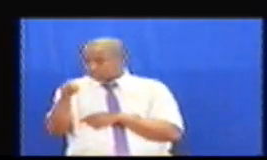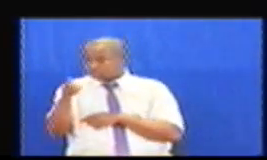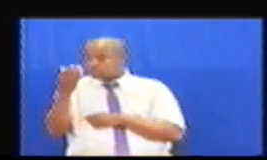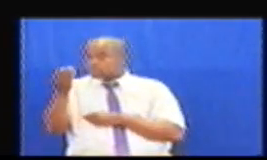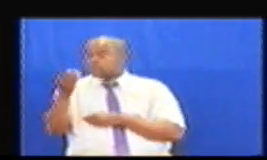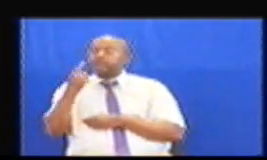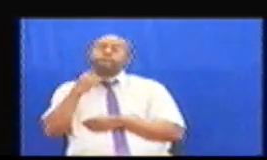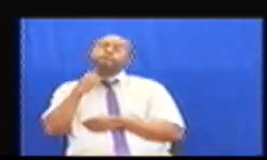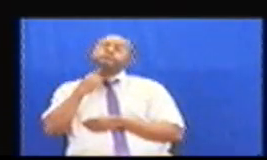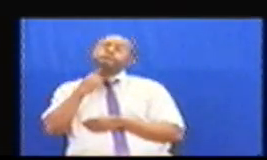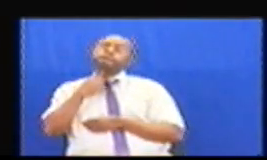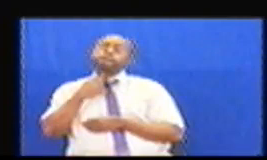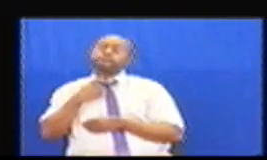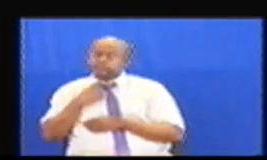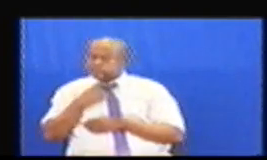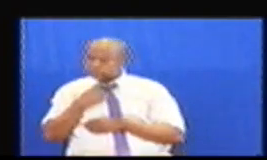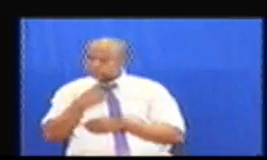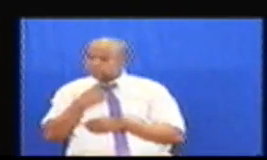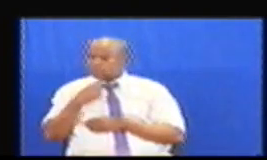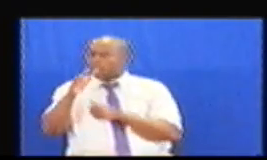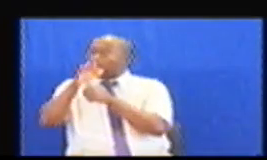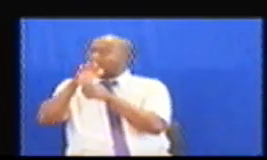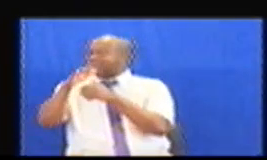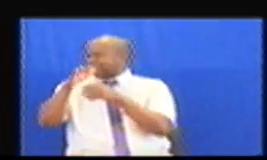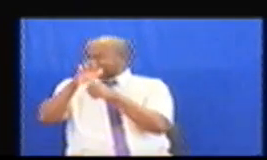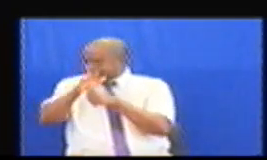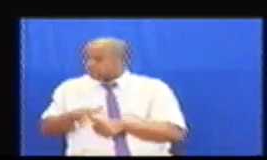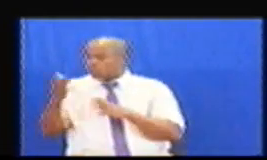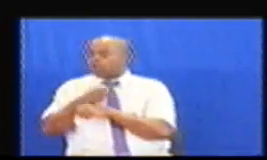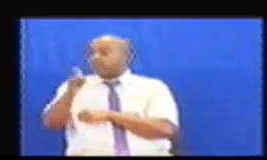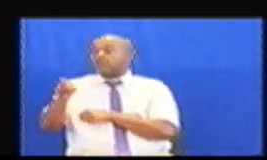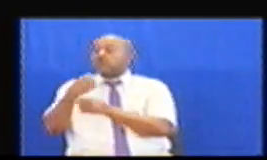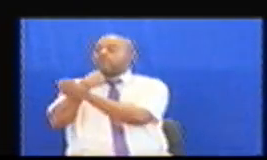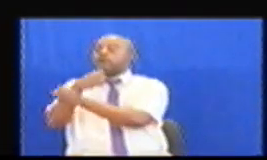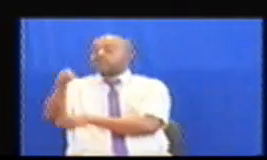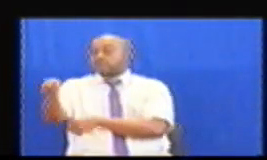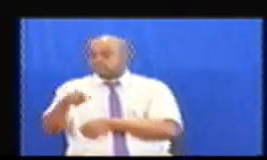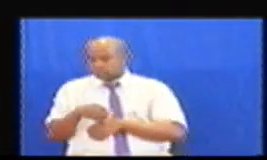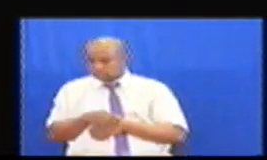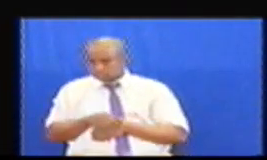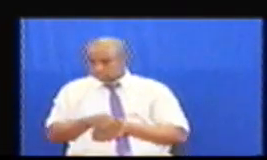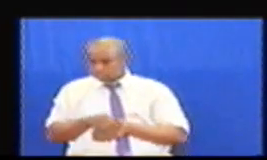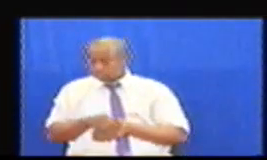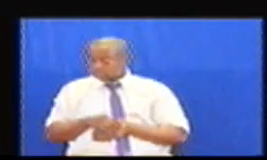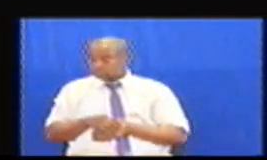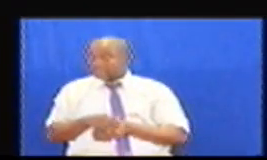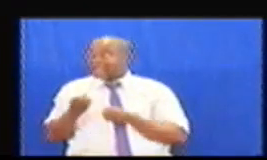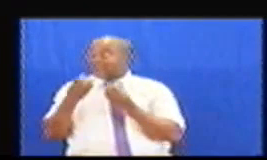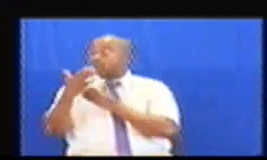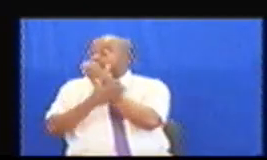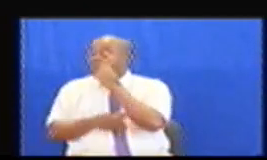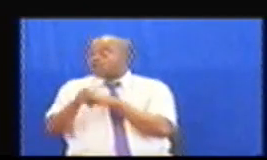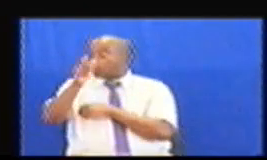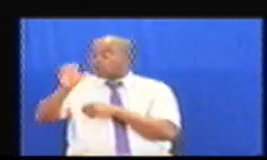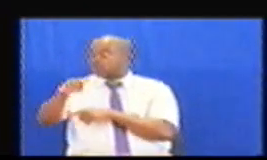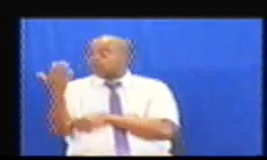uchungu na makadhia wanayokumbana nayo magereza wetu, watu wa magereza pale magerezani.